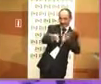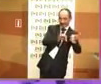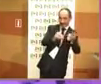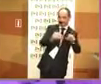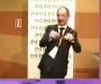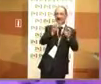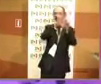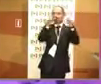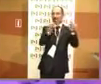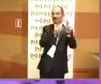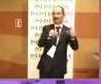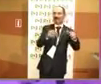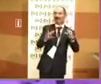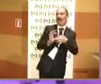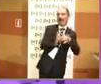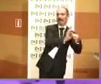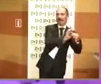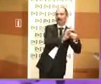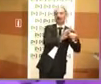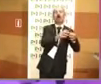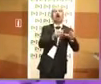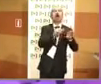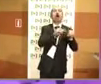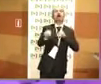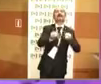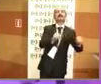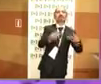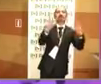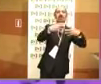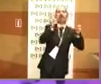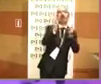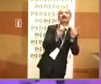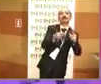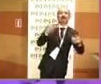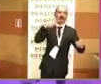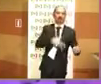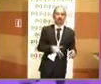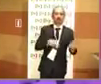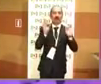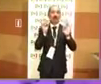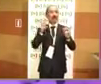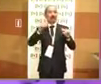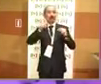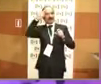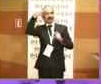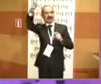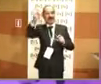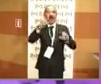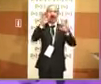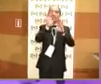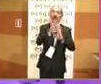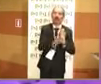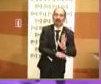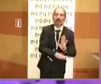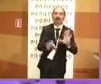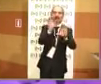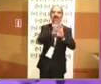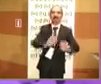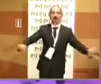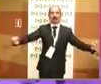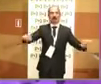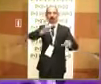No, serve una ricollocazione politica, sociale, ideale, programmatica dei democratici